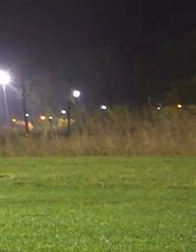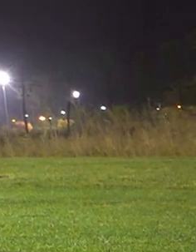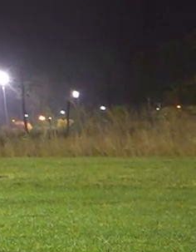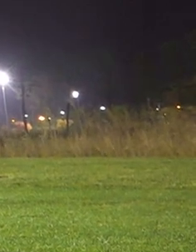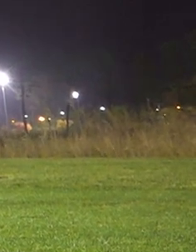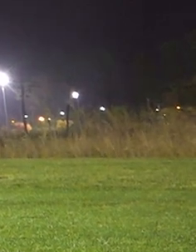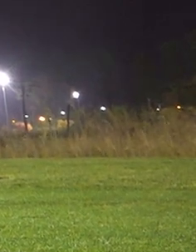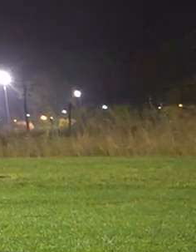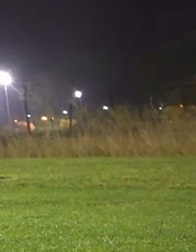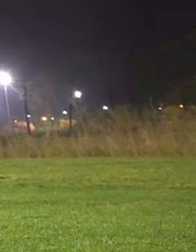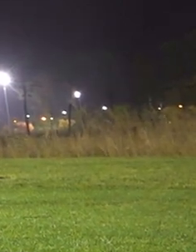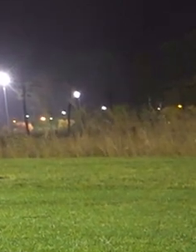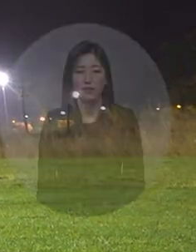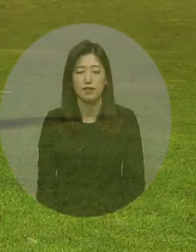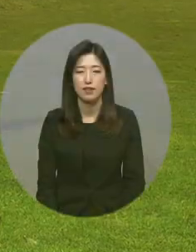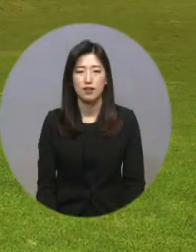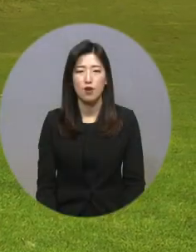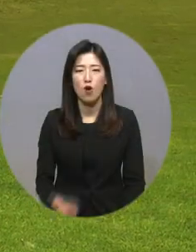oie